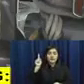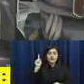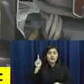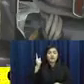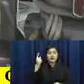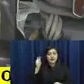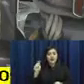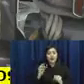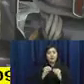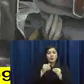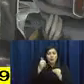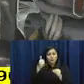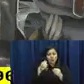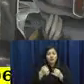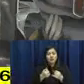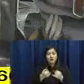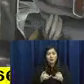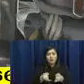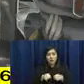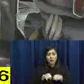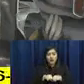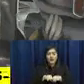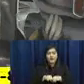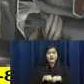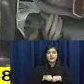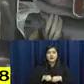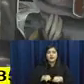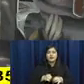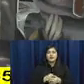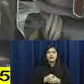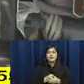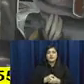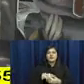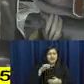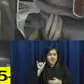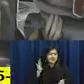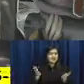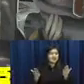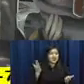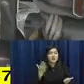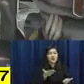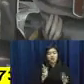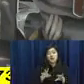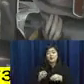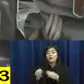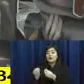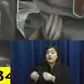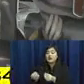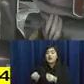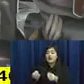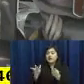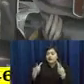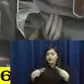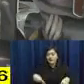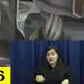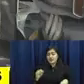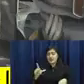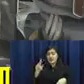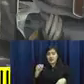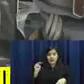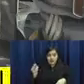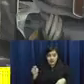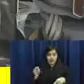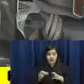pinakamahalagang bagay na ibigay mo yung pangangailangan ng iyong anak, ng iyong pamilya, materially, maganda naman